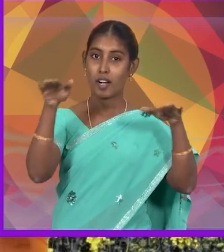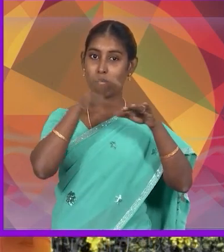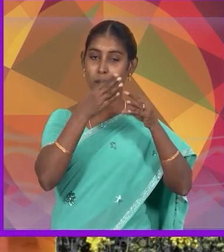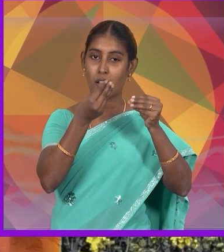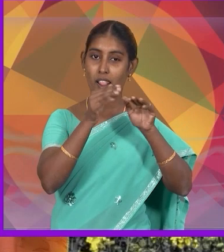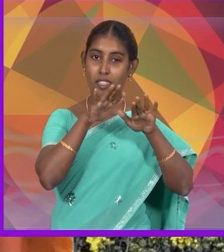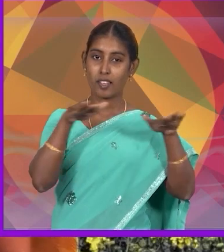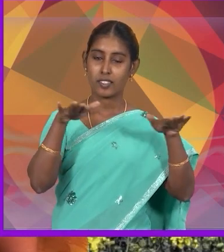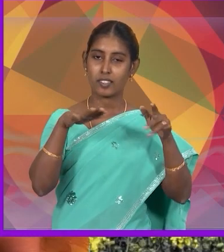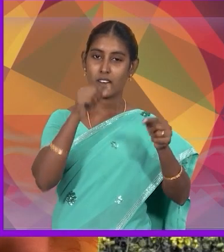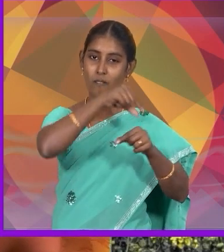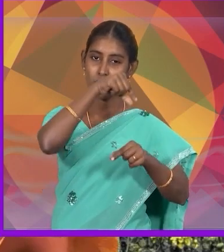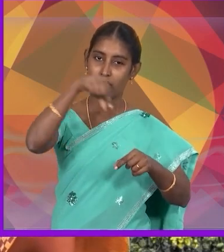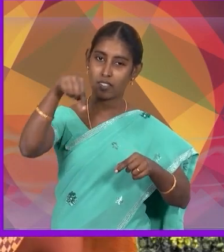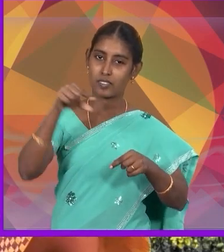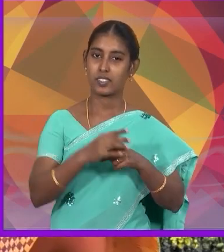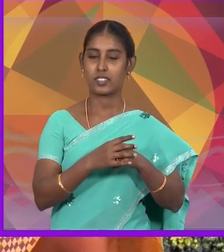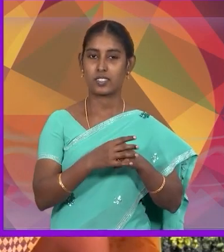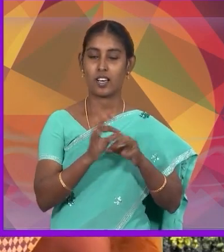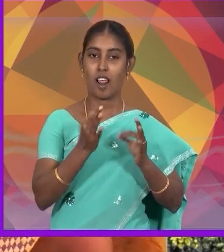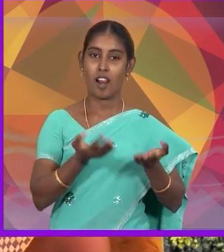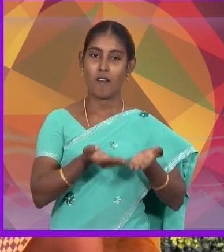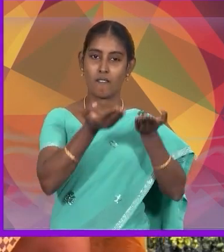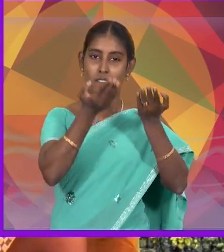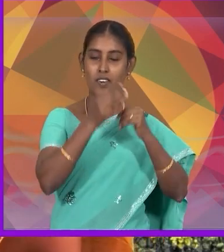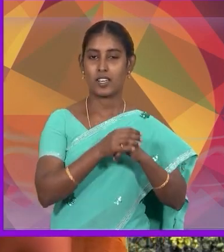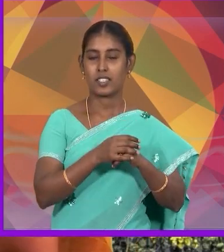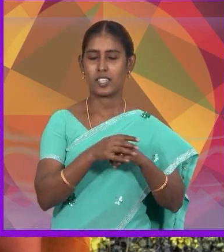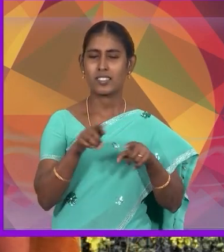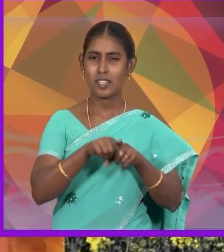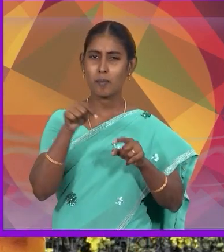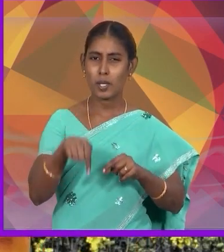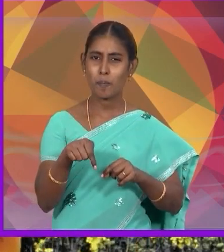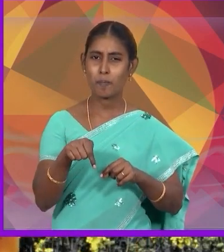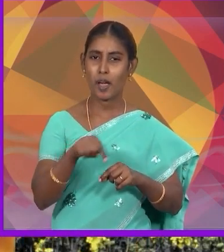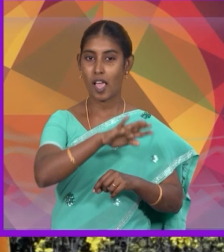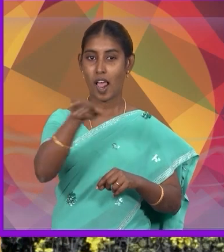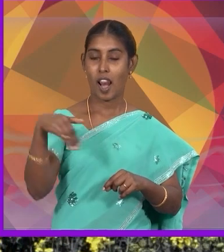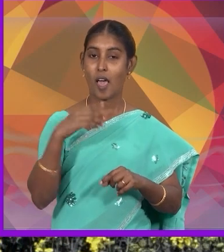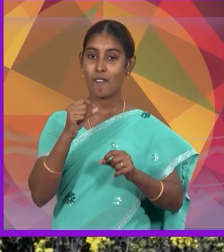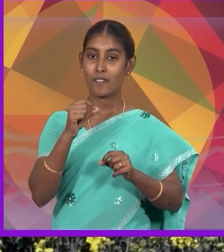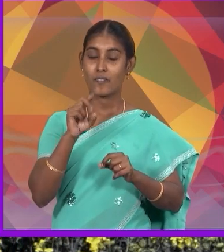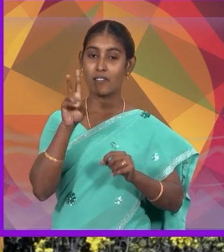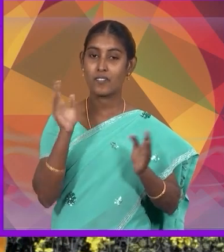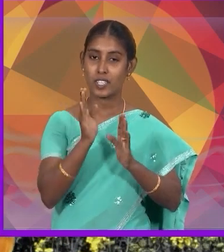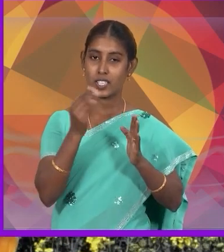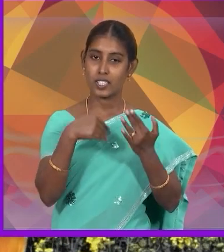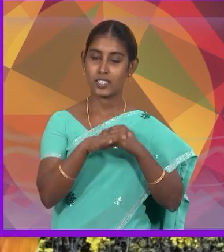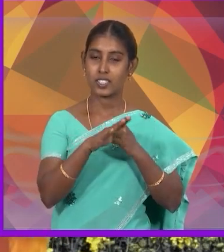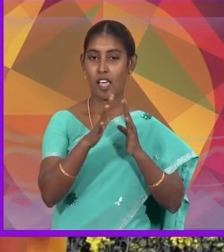சாப்பிடுறாங்க. இப்ப கவனங்கள்லாம் விவசாயத்துல திரும்பியிருக்கு. நம்ம விவசாய நாடுதான், கிராமப்புறங்கள் அதிகமாக உள்ள பகுதி,